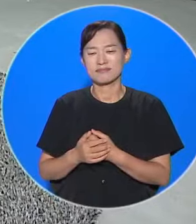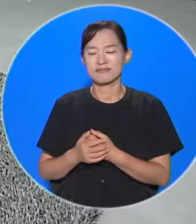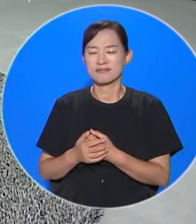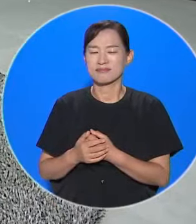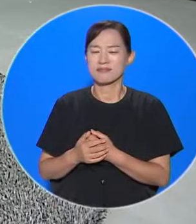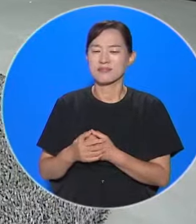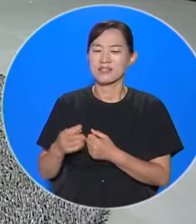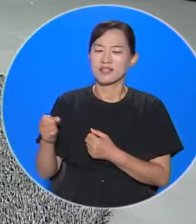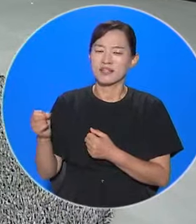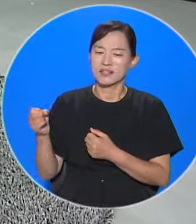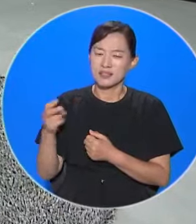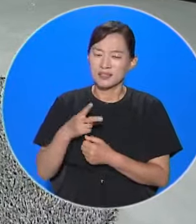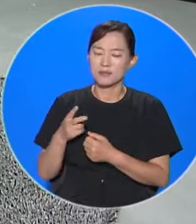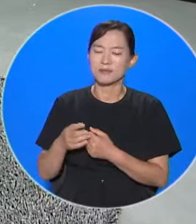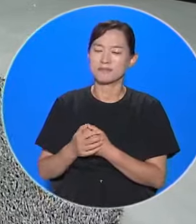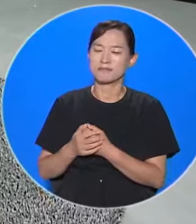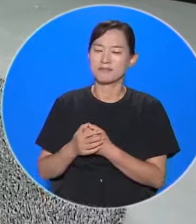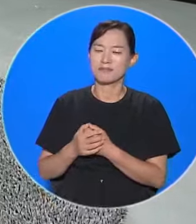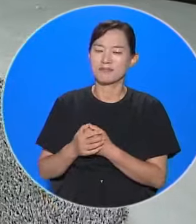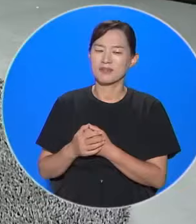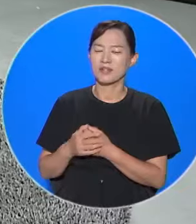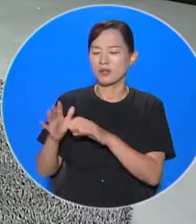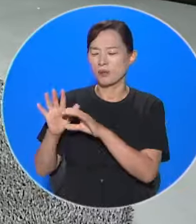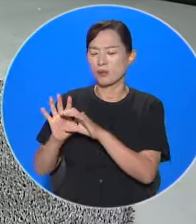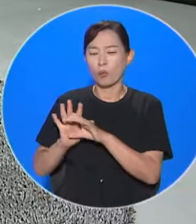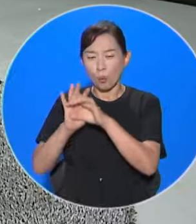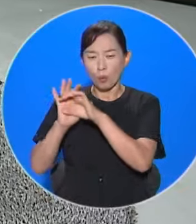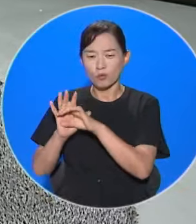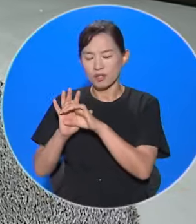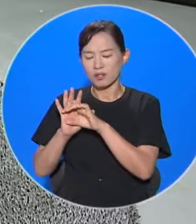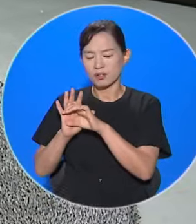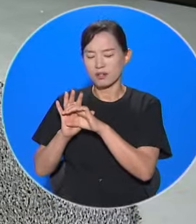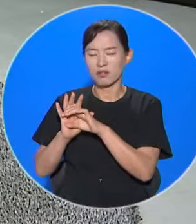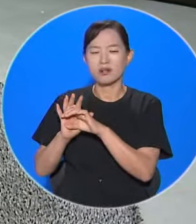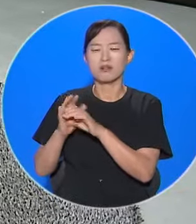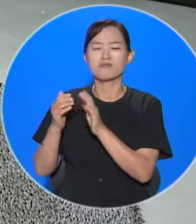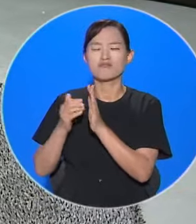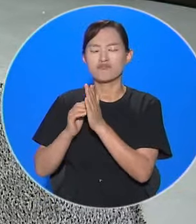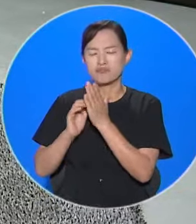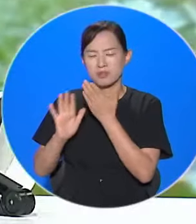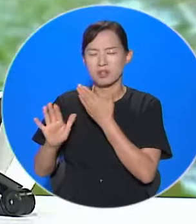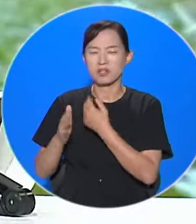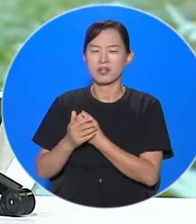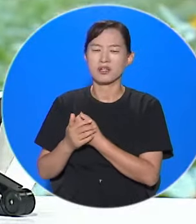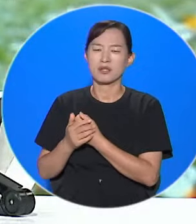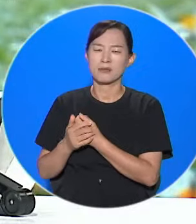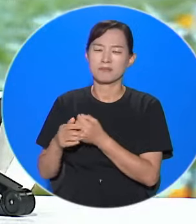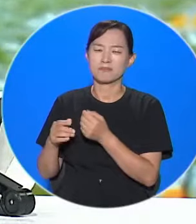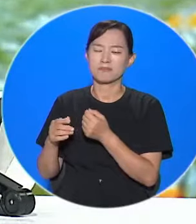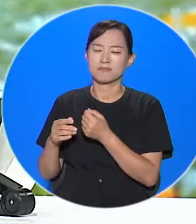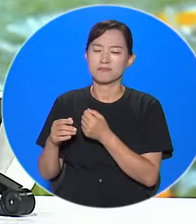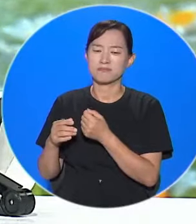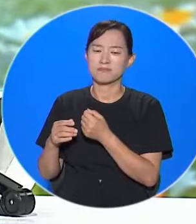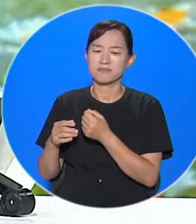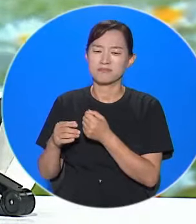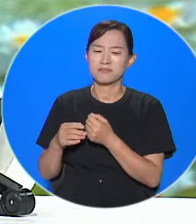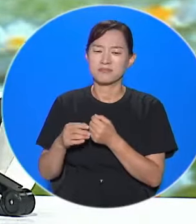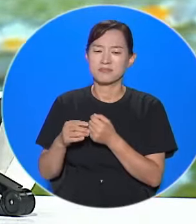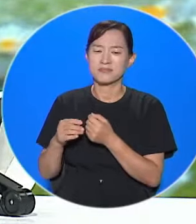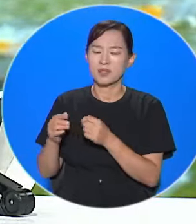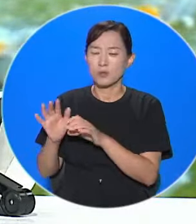다음에 큰딸 가정이 코로나 있으면서. 네. 그냥 안 나와요. 뭐라고요?